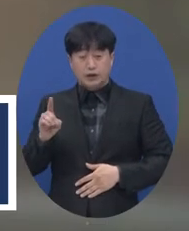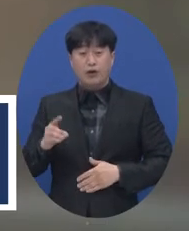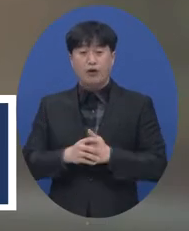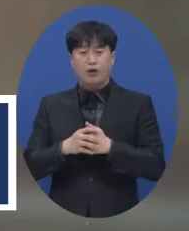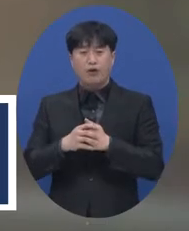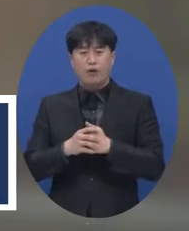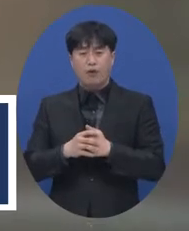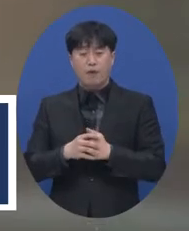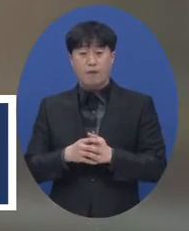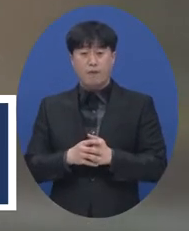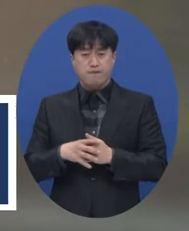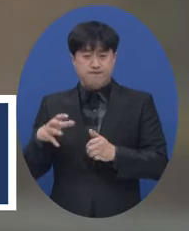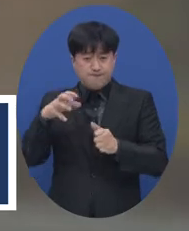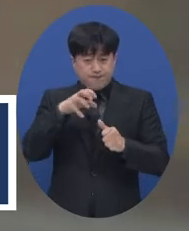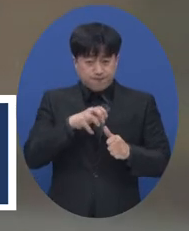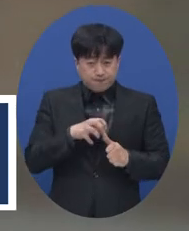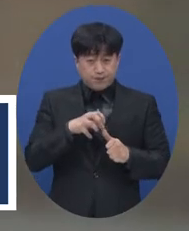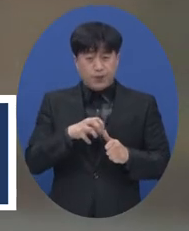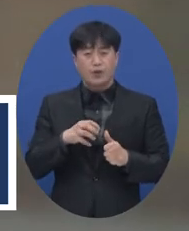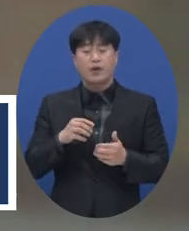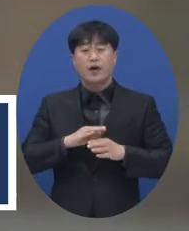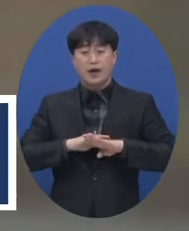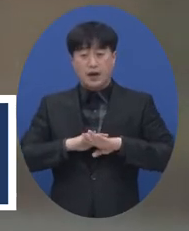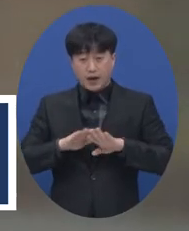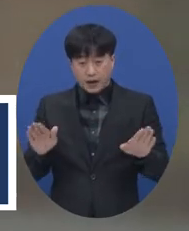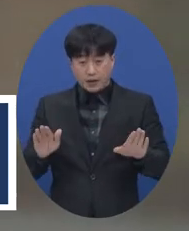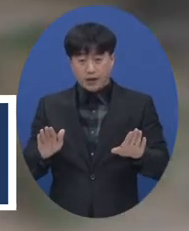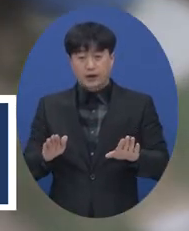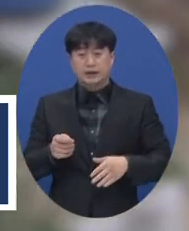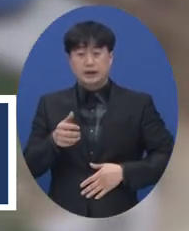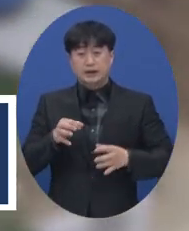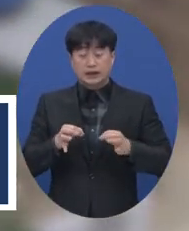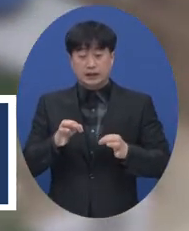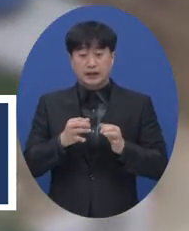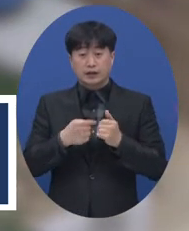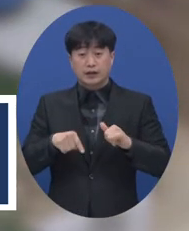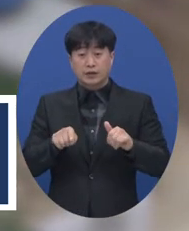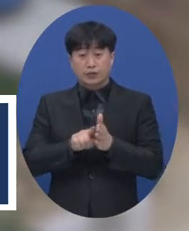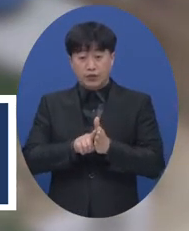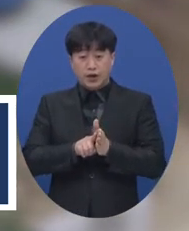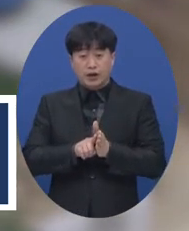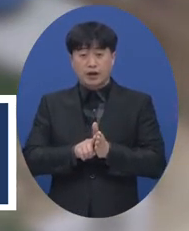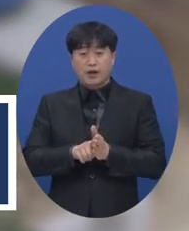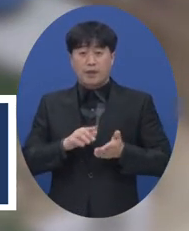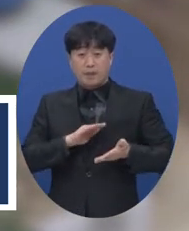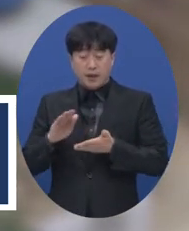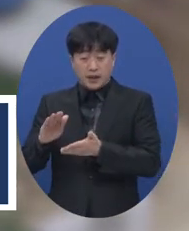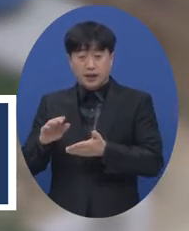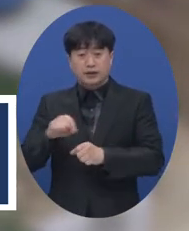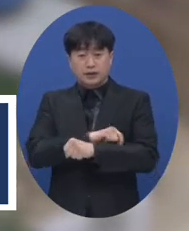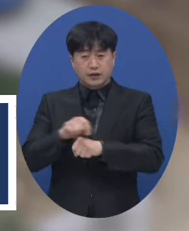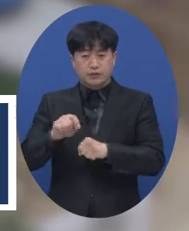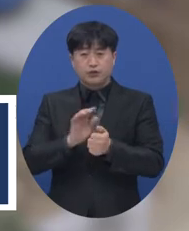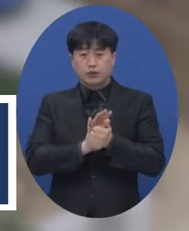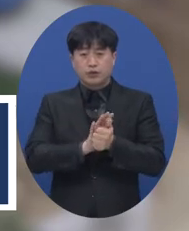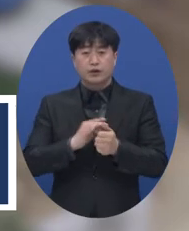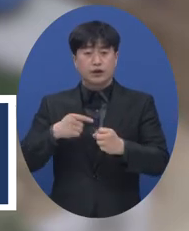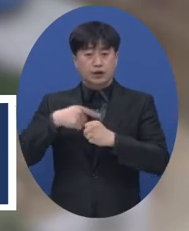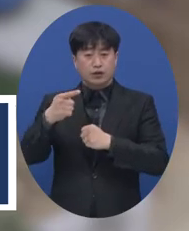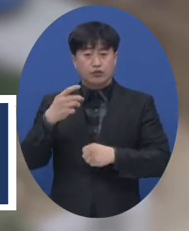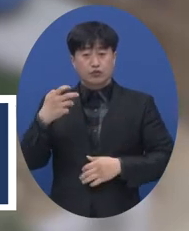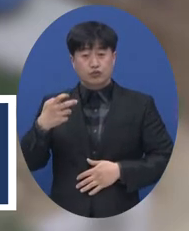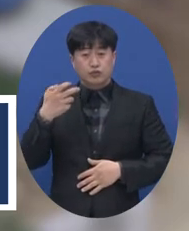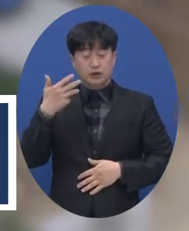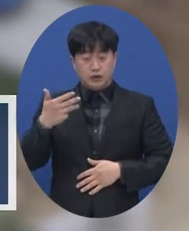문제를 해소하고 소상공인의 수수료 부담을 줄이기 위한 경기도 00 배달의 배달 특급 서비스 는 내년에 27개